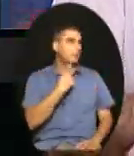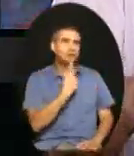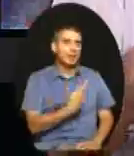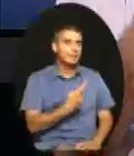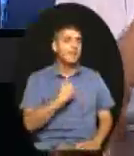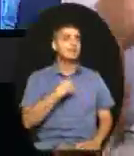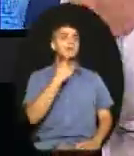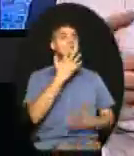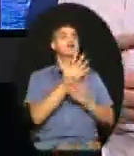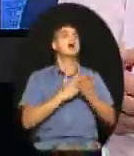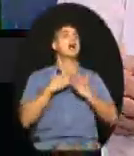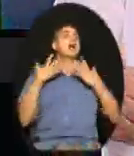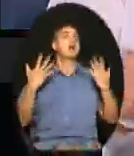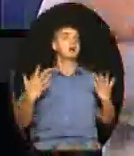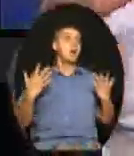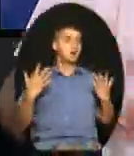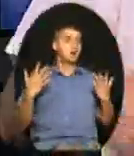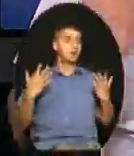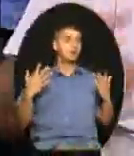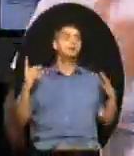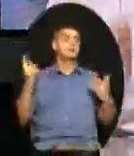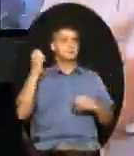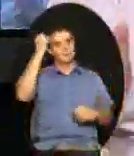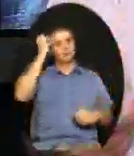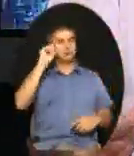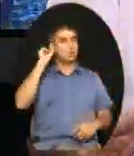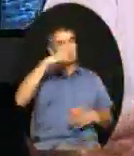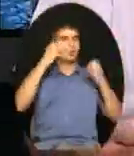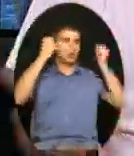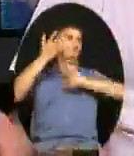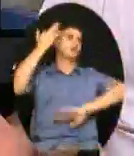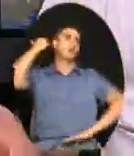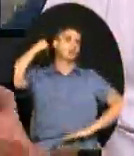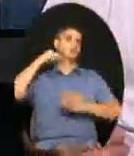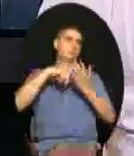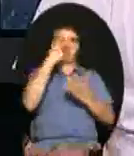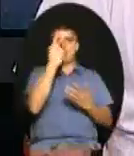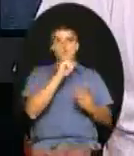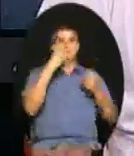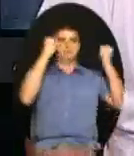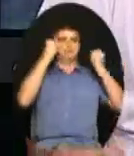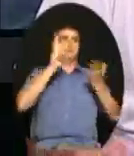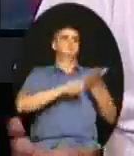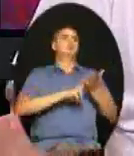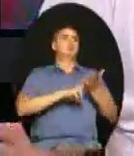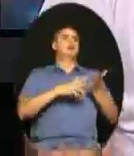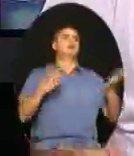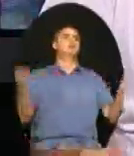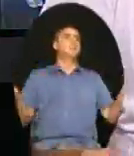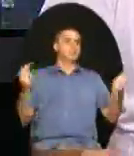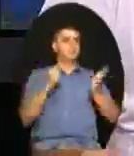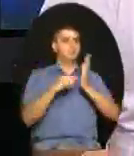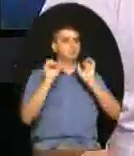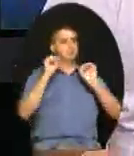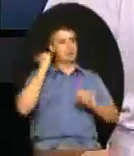שאמרתי. אמרתי שחלק גדול מאלה התחרטו על זה שלא באו להפגנות אז, כי הם ראו שמי שהפגין אז צדק, ולכן